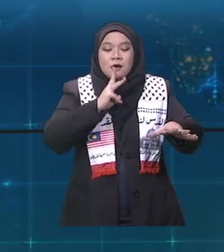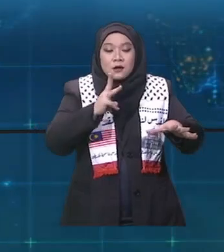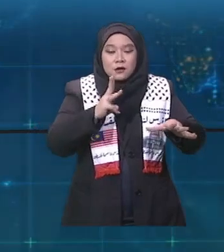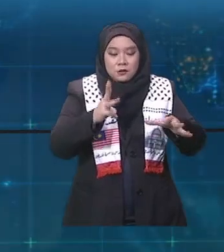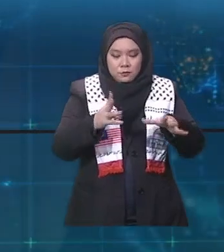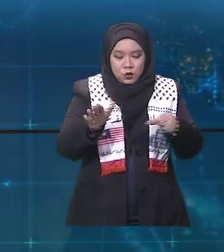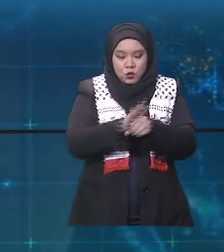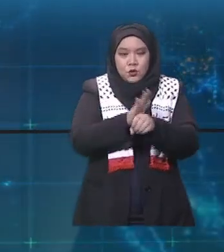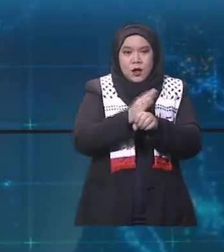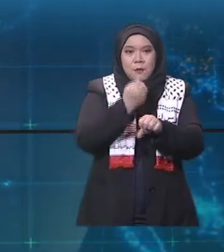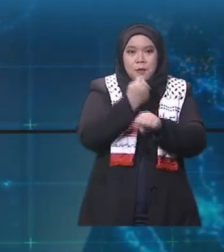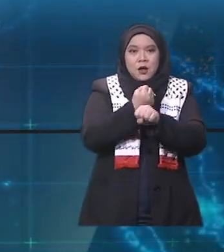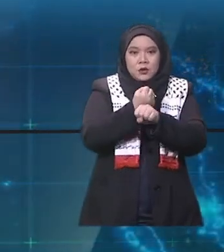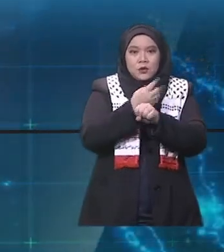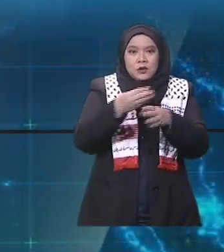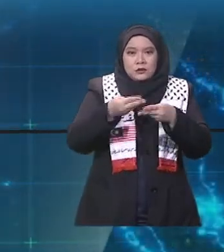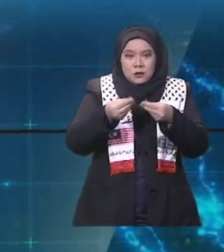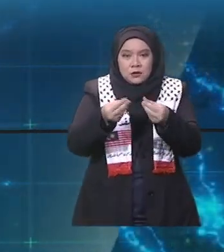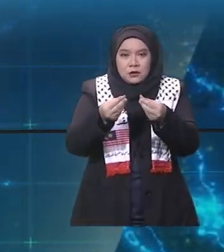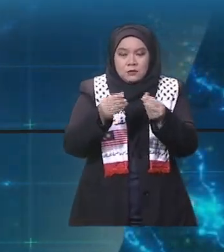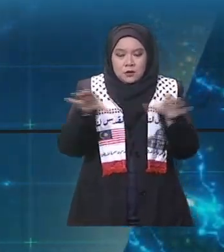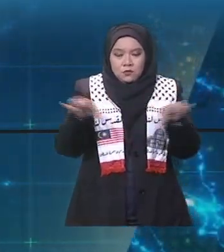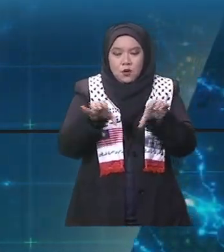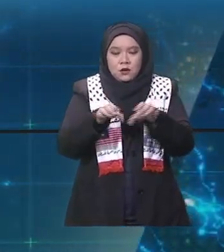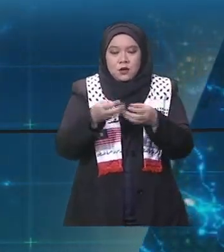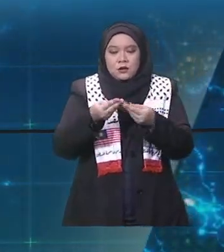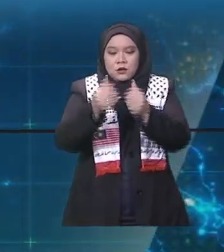gelinciran tanah runtuh di jalan